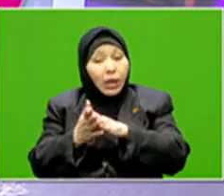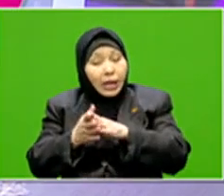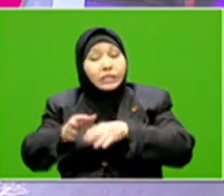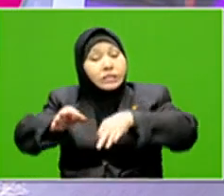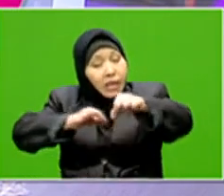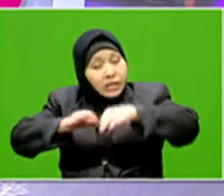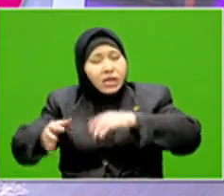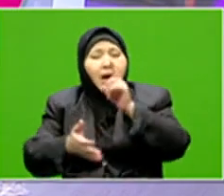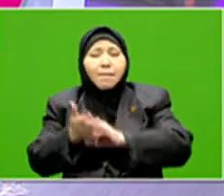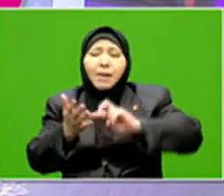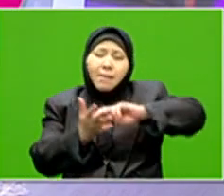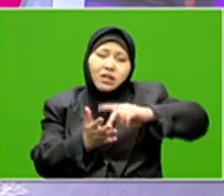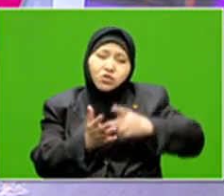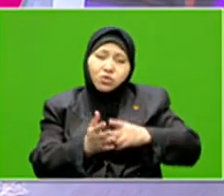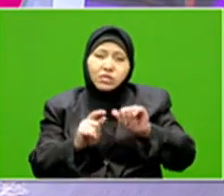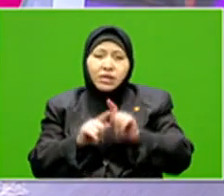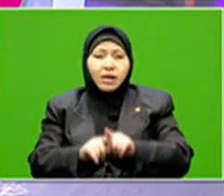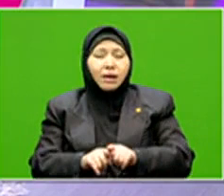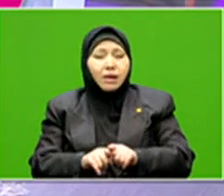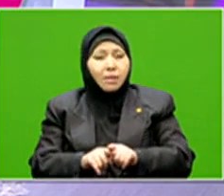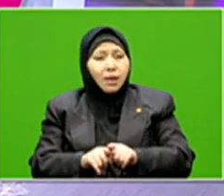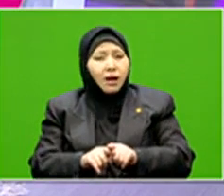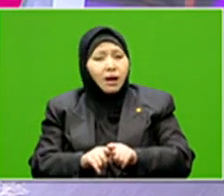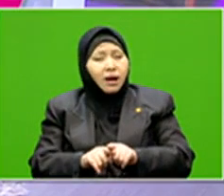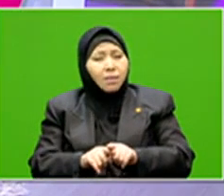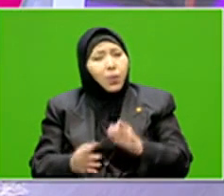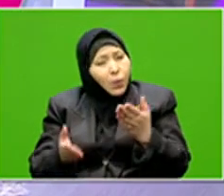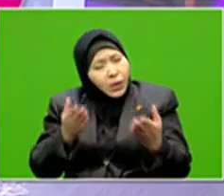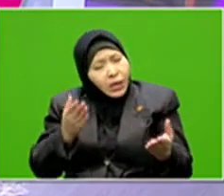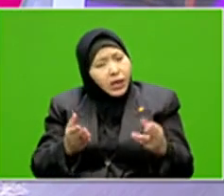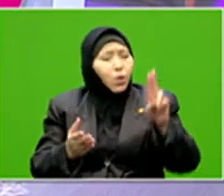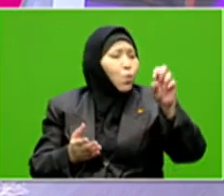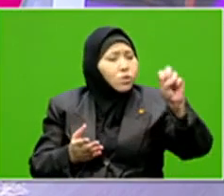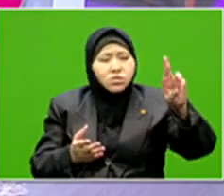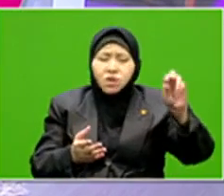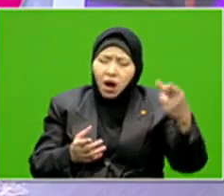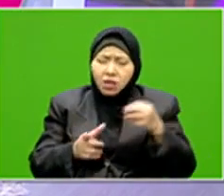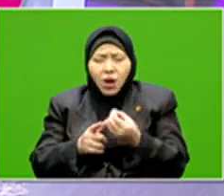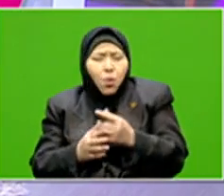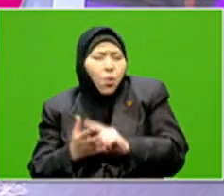apa maksud selain daripada perkataan a'ilah ataupun mungkin usrah ke, silakan.